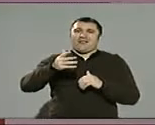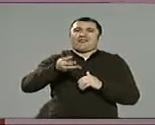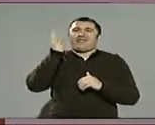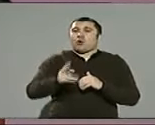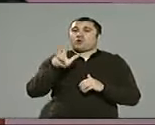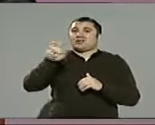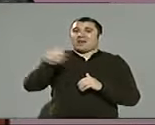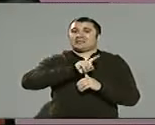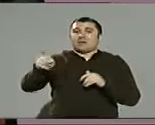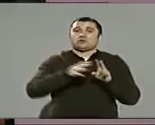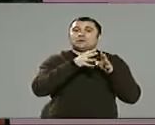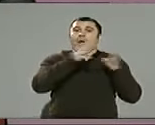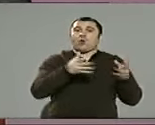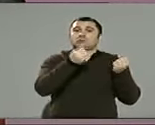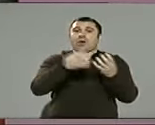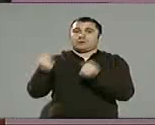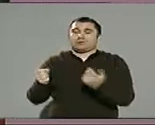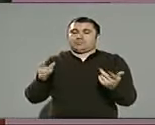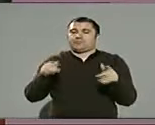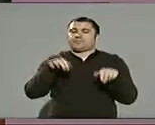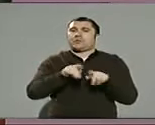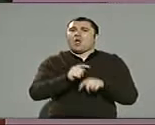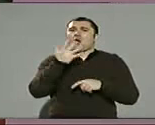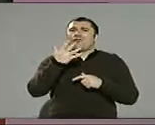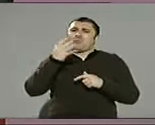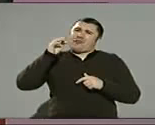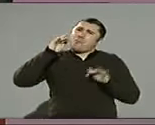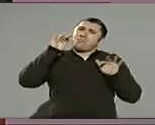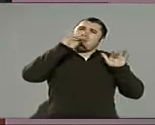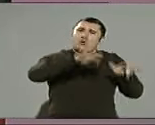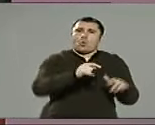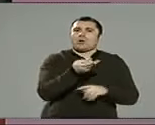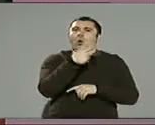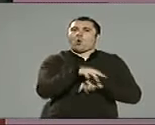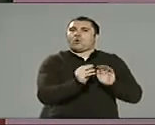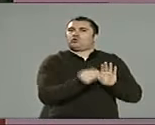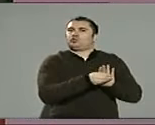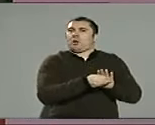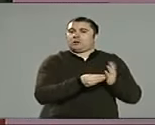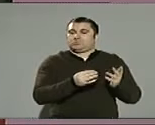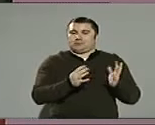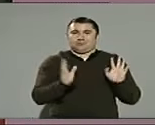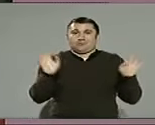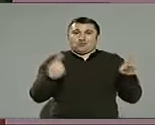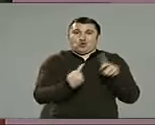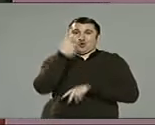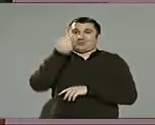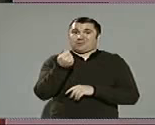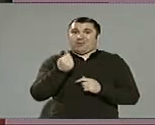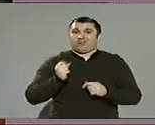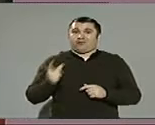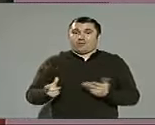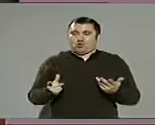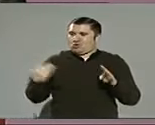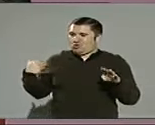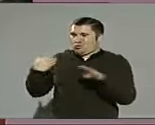Die Deutschen haben fast 5 Billionen Euro auf der hohen Kante. Das ist das höchste Geldvermögen, über die privaten Haushalte in Deutschland je